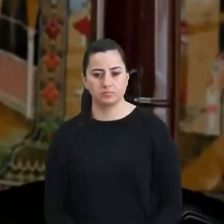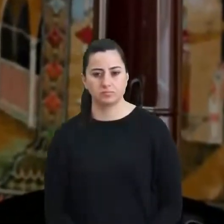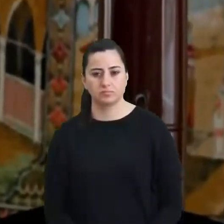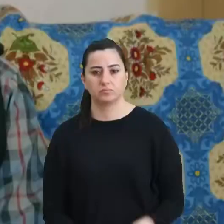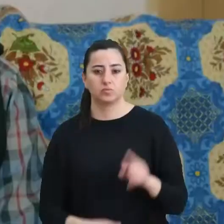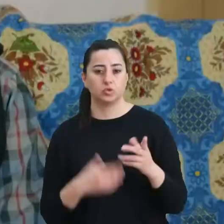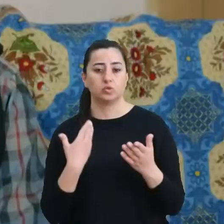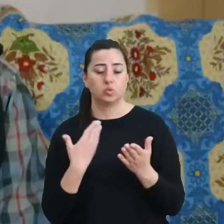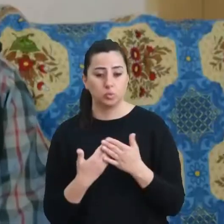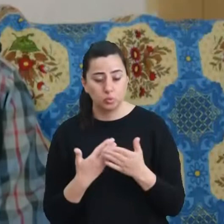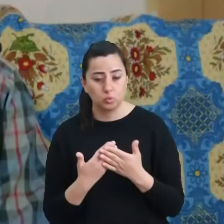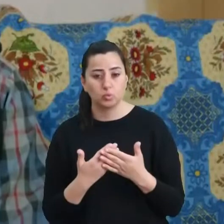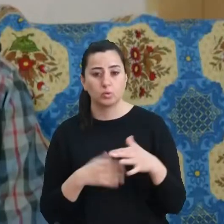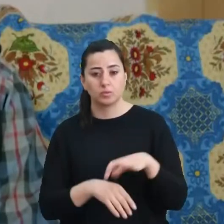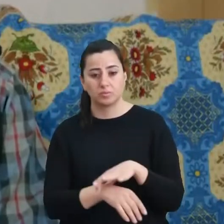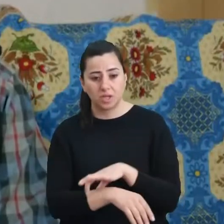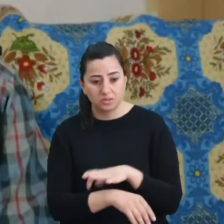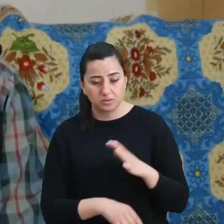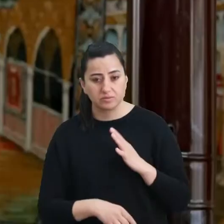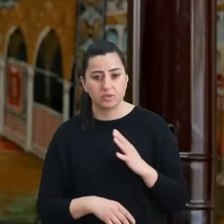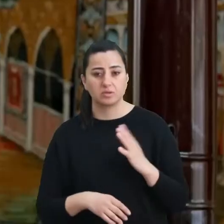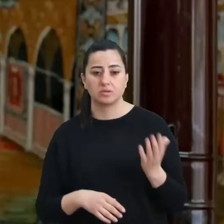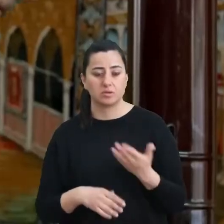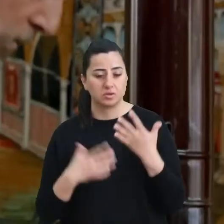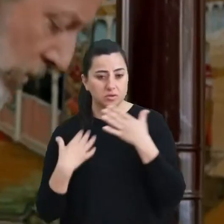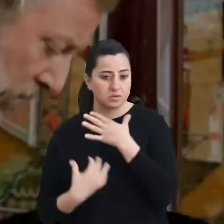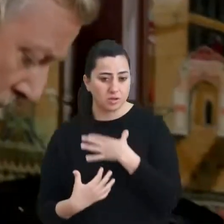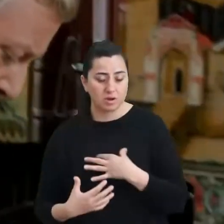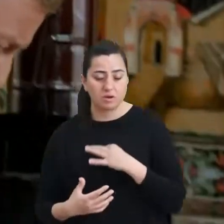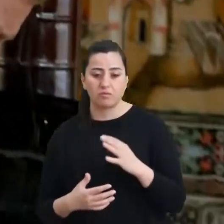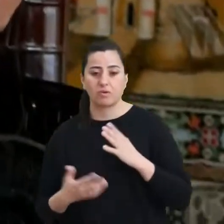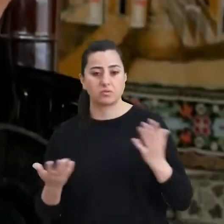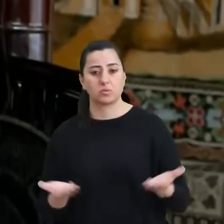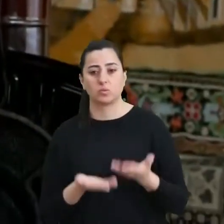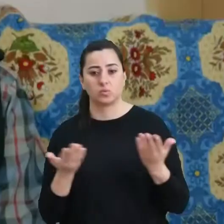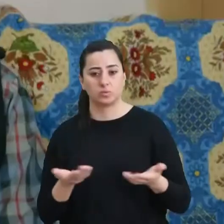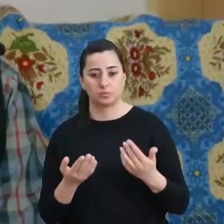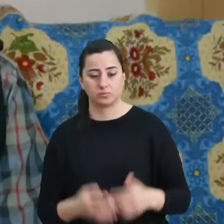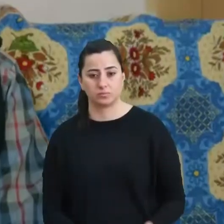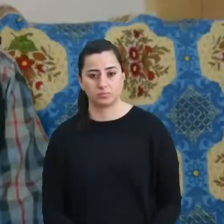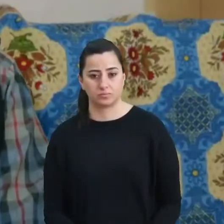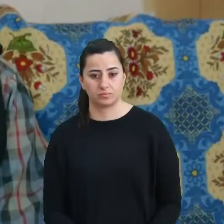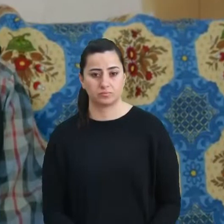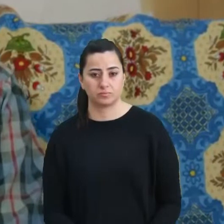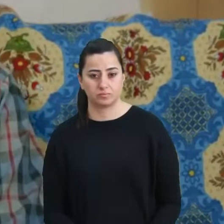Daha bunun düğünü var, bilezikler var, gerdanlık var, vaadı var. Sıkıntıyla Şükrü'ye